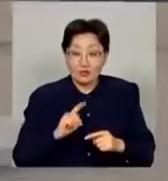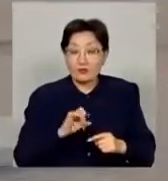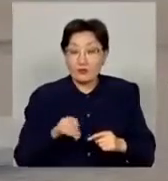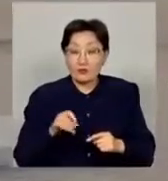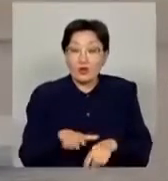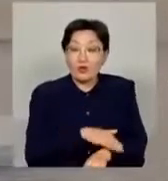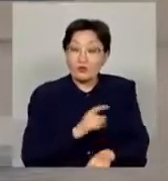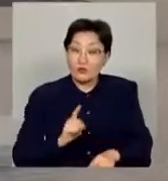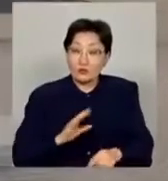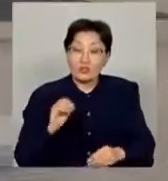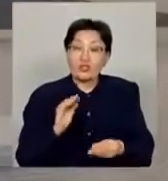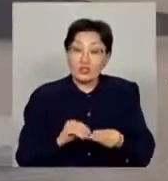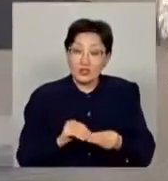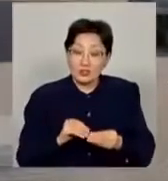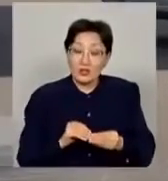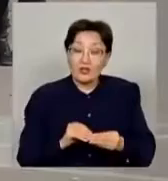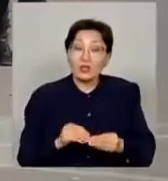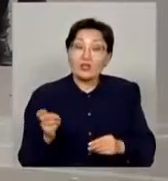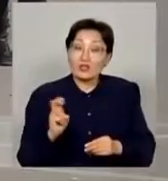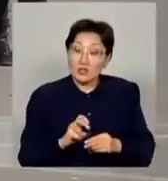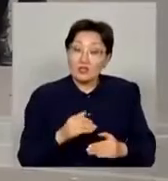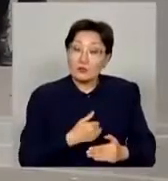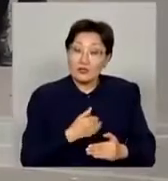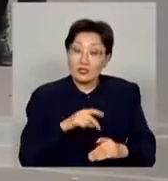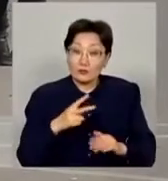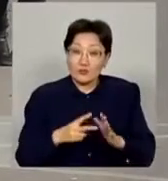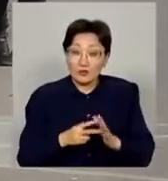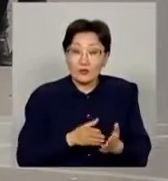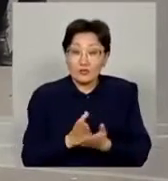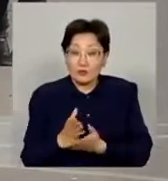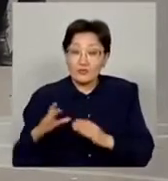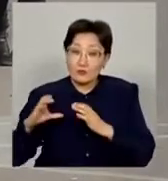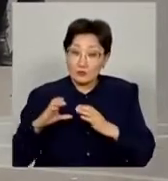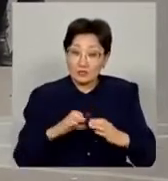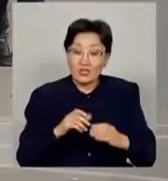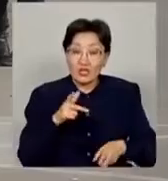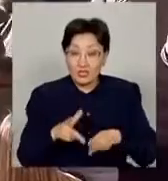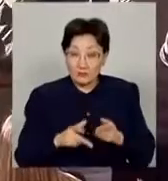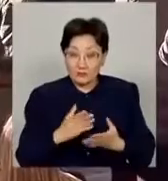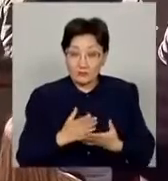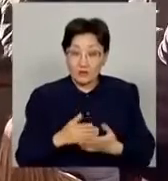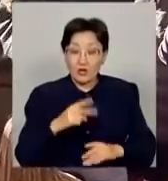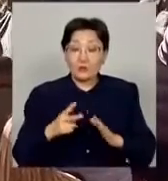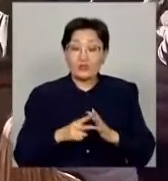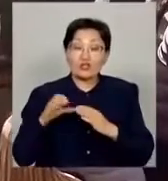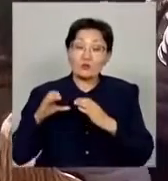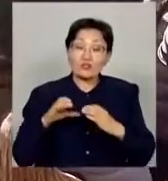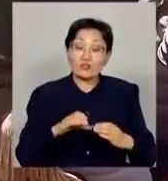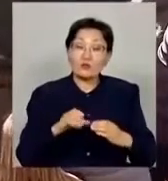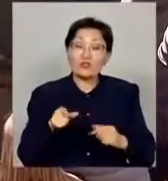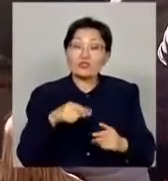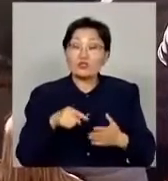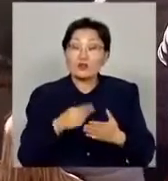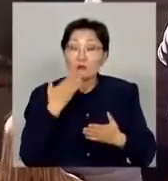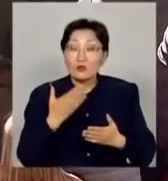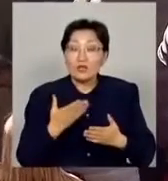және ұзақ күттірмей жиі жүргенін қалайды. Жұртшылық нөмірі 17-ші бағыттағы автобусқа шағымданды. 17-ші маршрут туралы мен сіздерге сұрақ